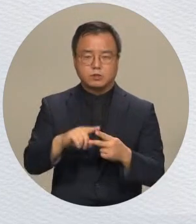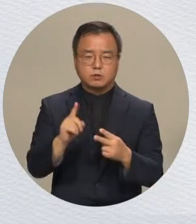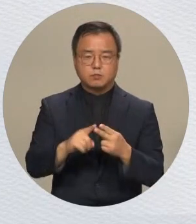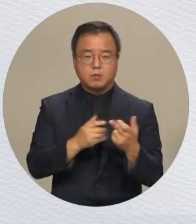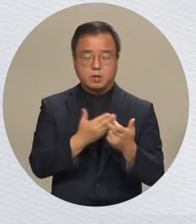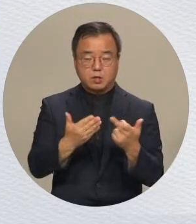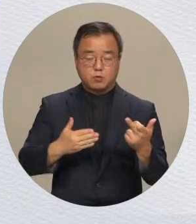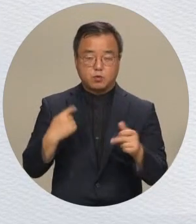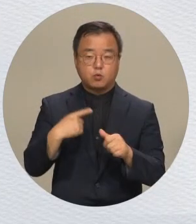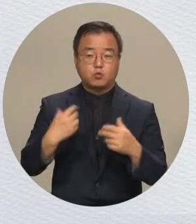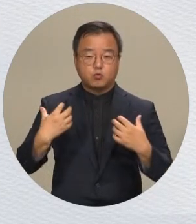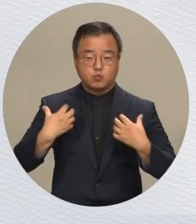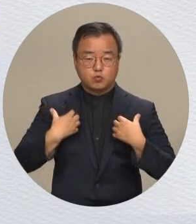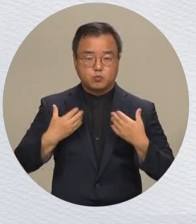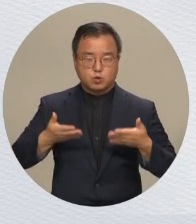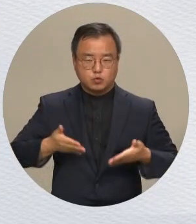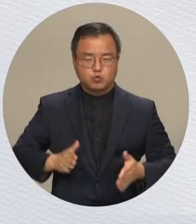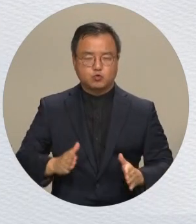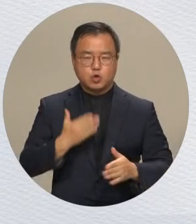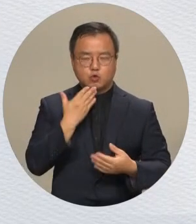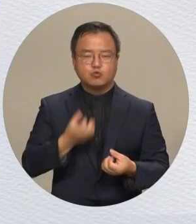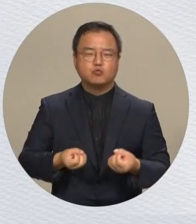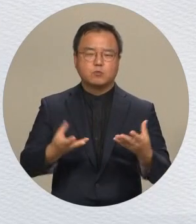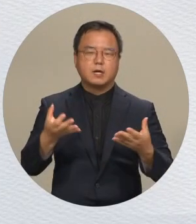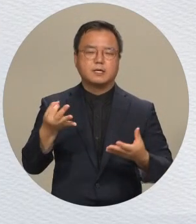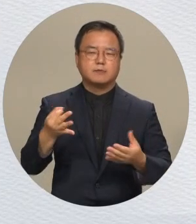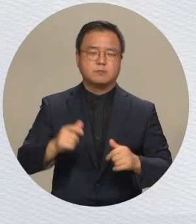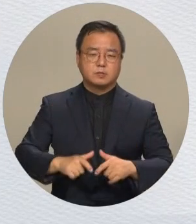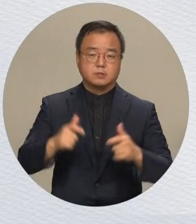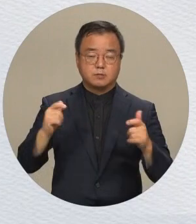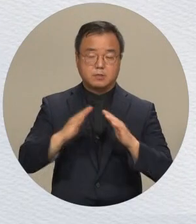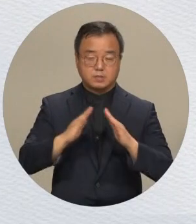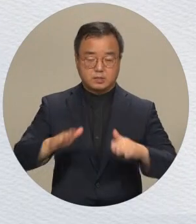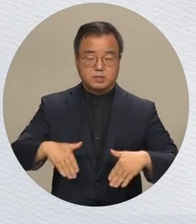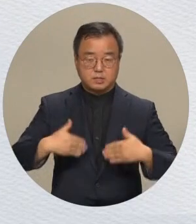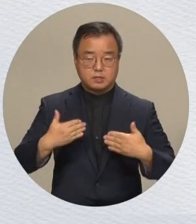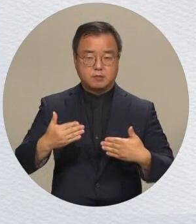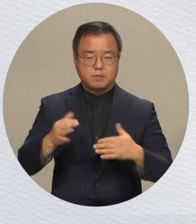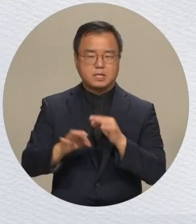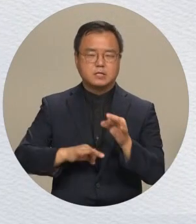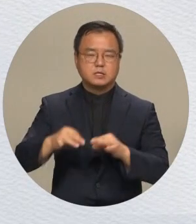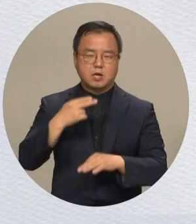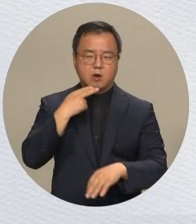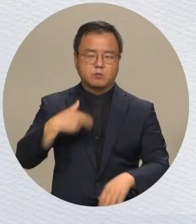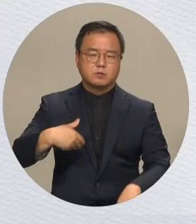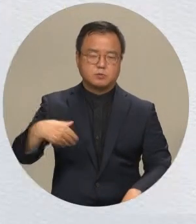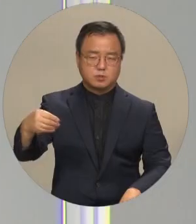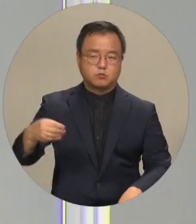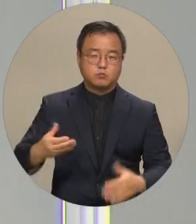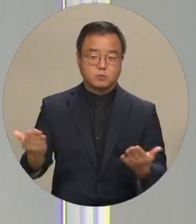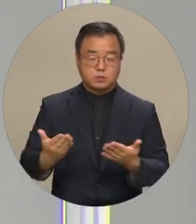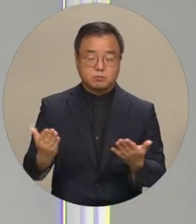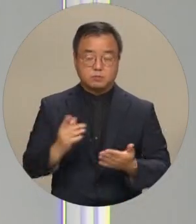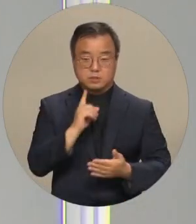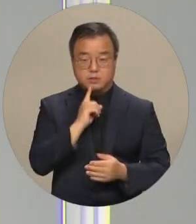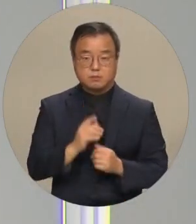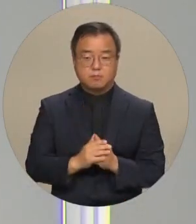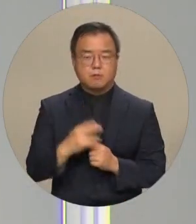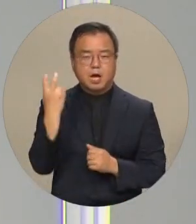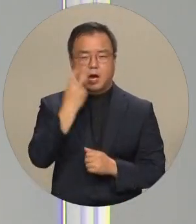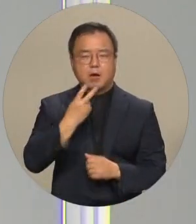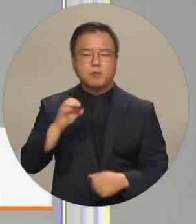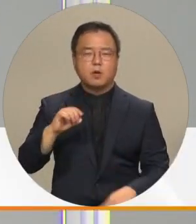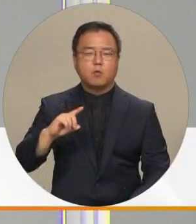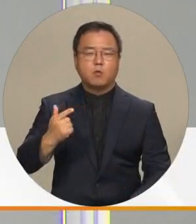강원교육청이 교직원 대상 출산 축하금을 늘리고 전남교육청이 무이자 대출을 집행한 것 등이 그 예입니다 감사원은